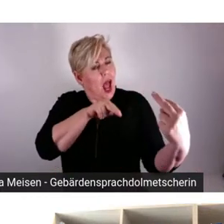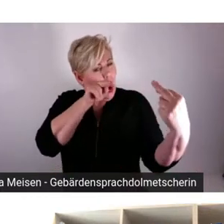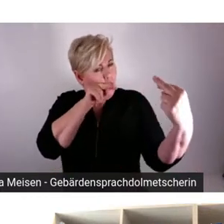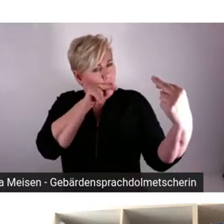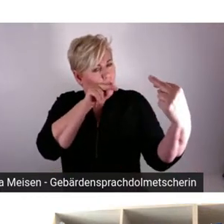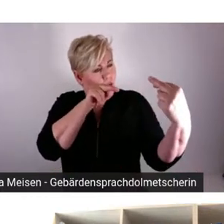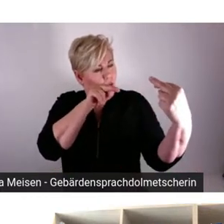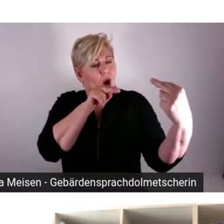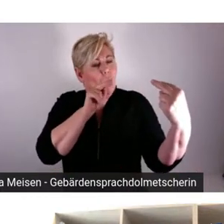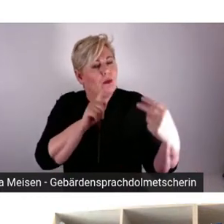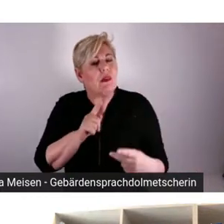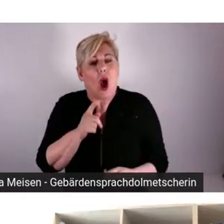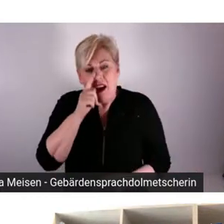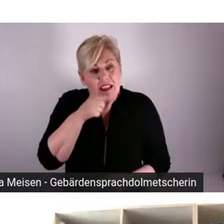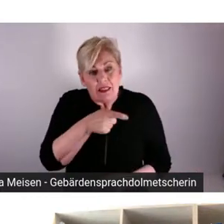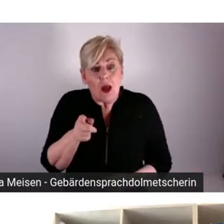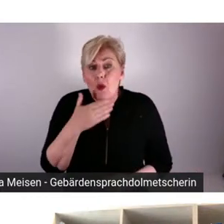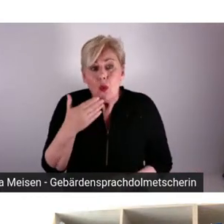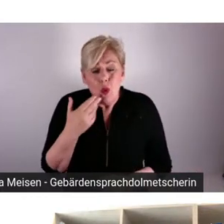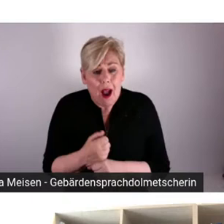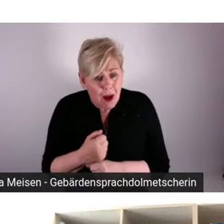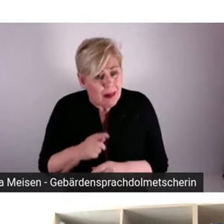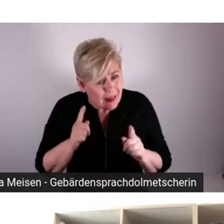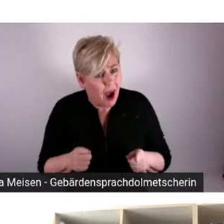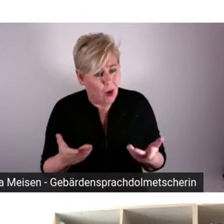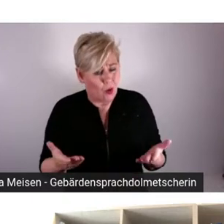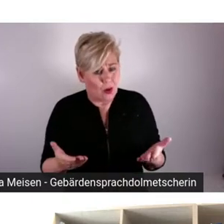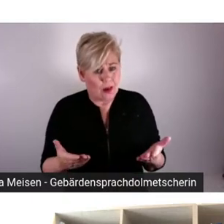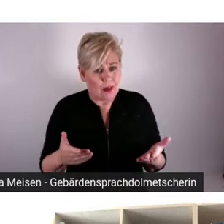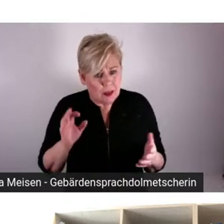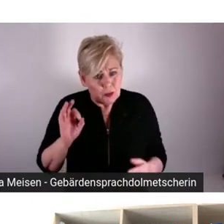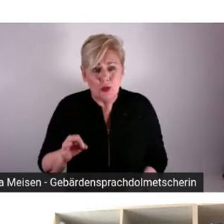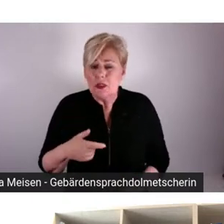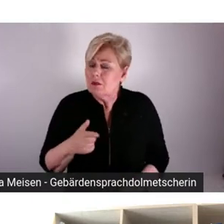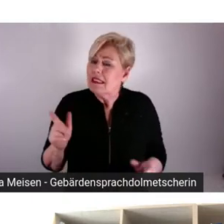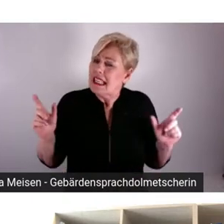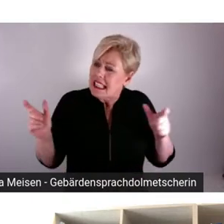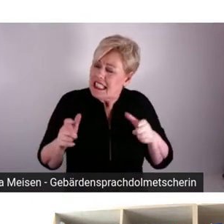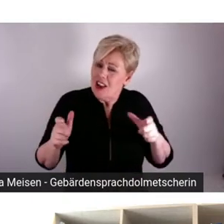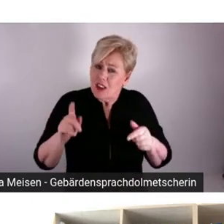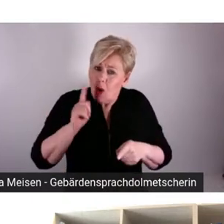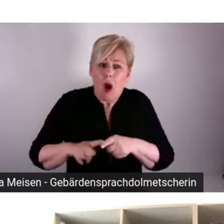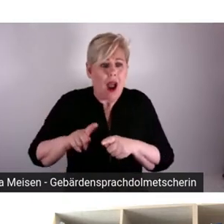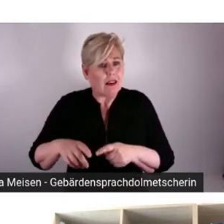wenn sie keine Arbeit haben und sie so zu behandeln wie jeden anderen Bürger in unserer Gesellschaft auch.